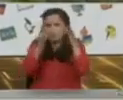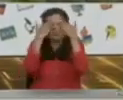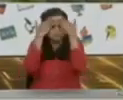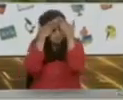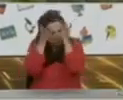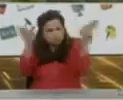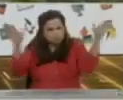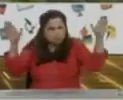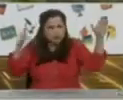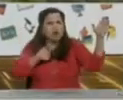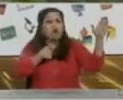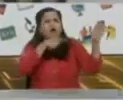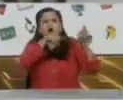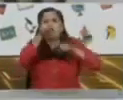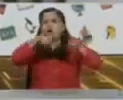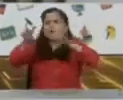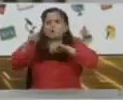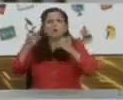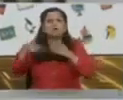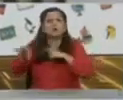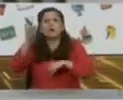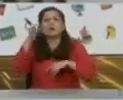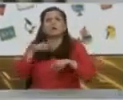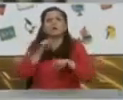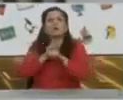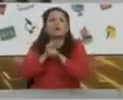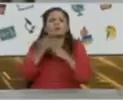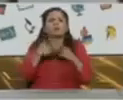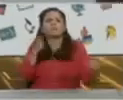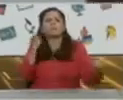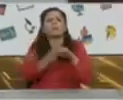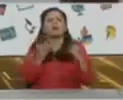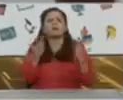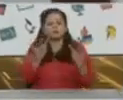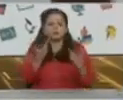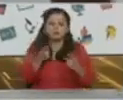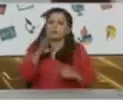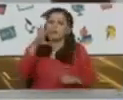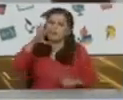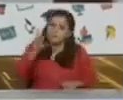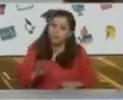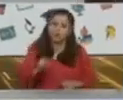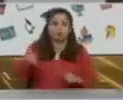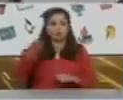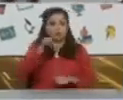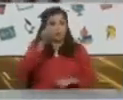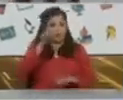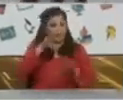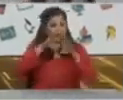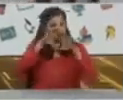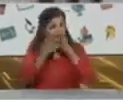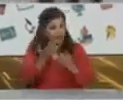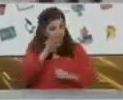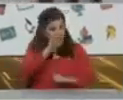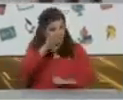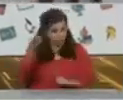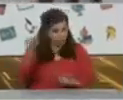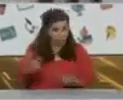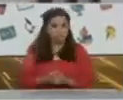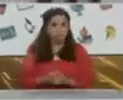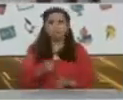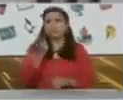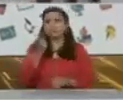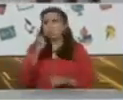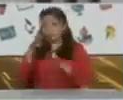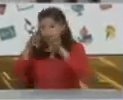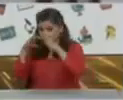है, और इसलिए आवश्यक है कि 10वीं क्लास में, 12वीं